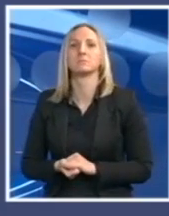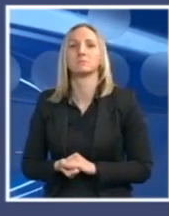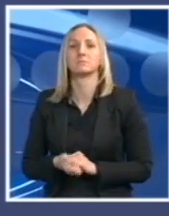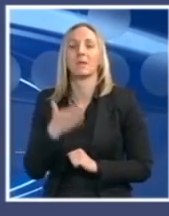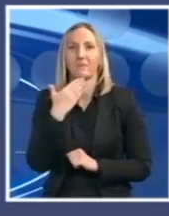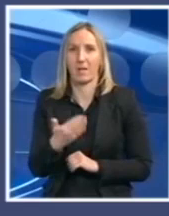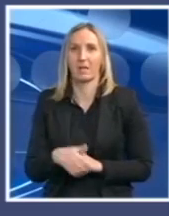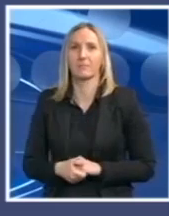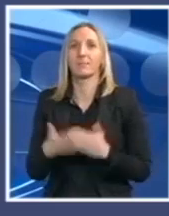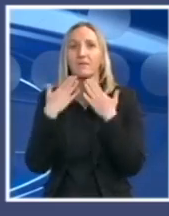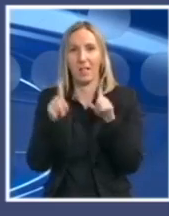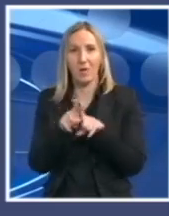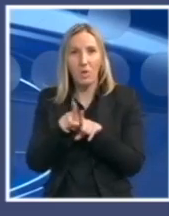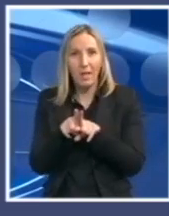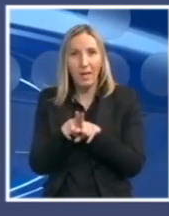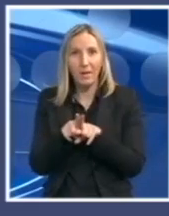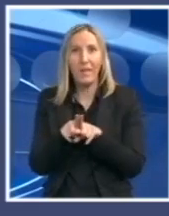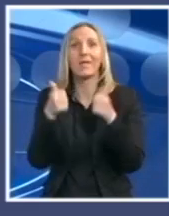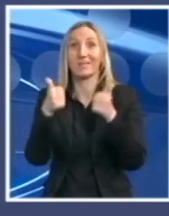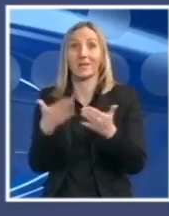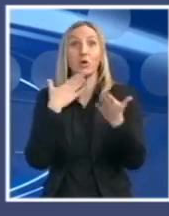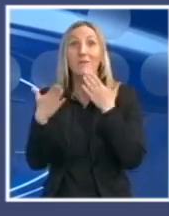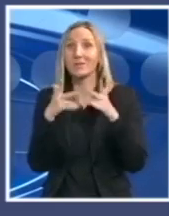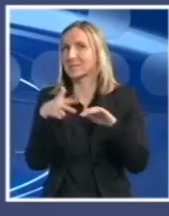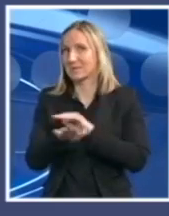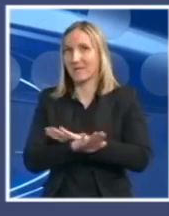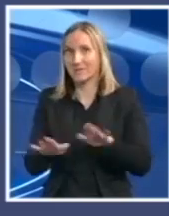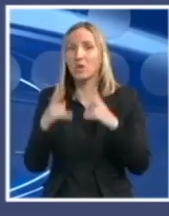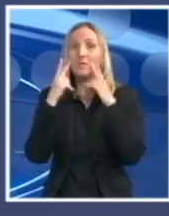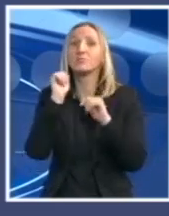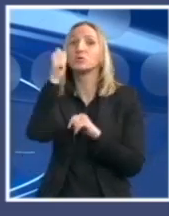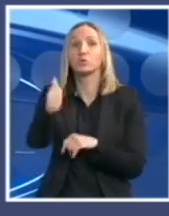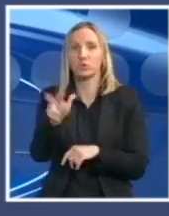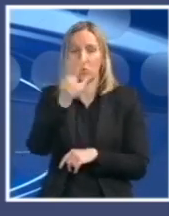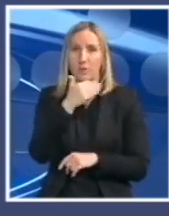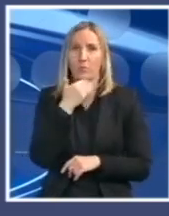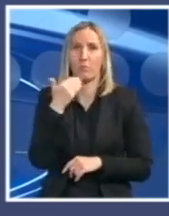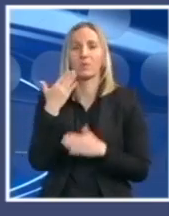Hvala mnogo, hvala kolege. Ovim je današnja konferencija završena. Vidimo se sutra u 15 časova. Hvala.